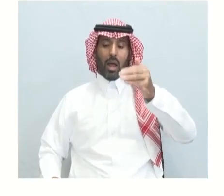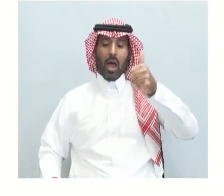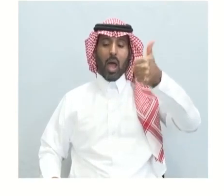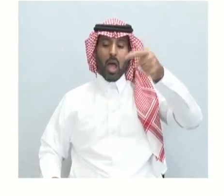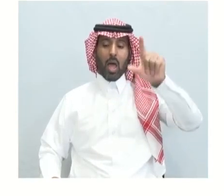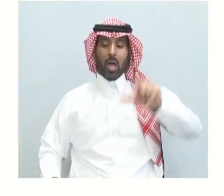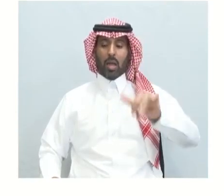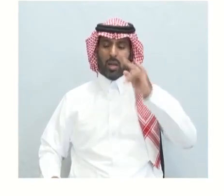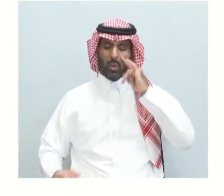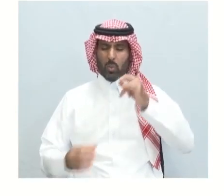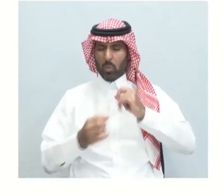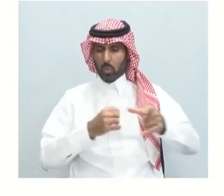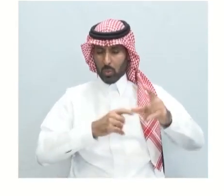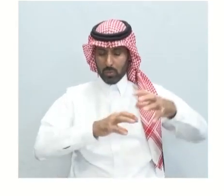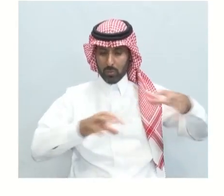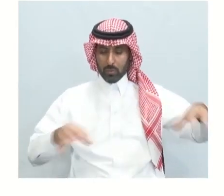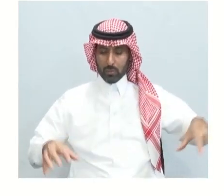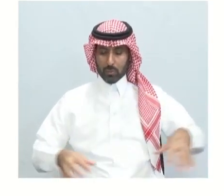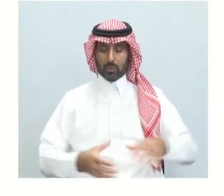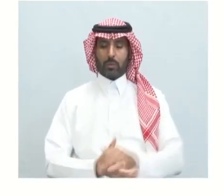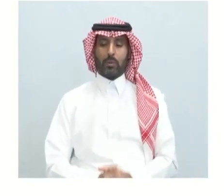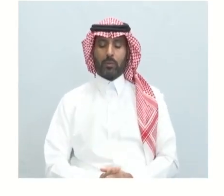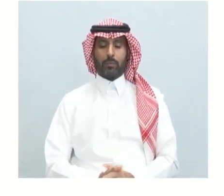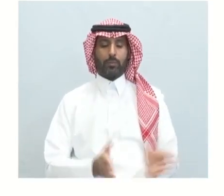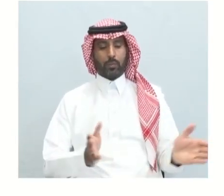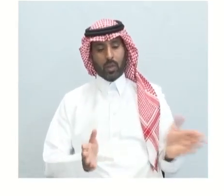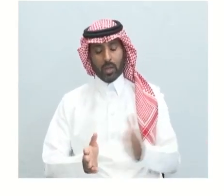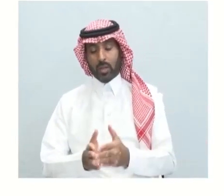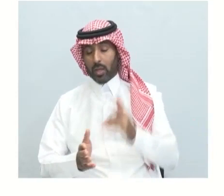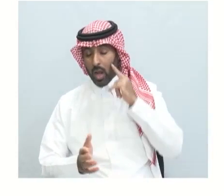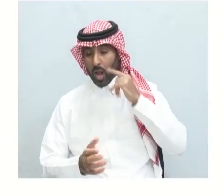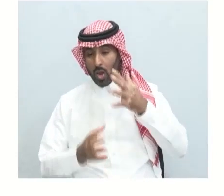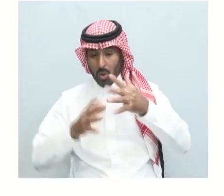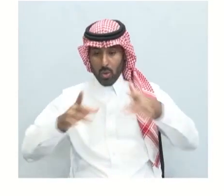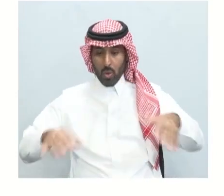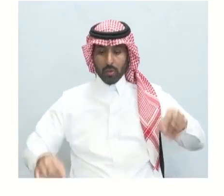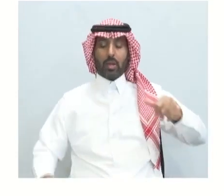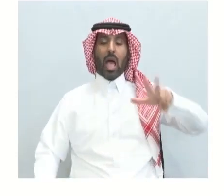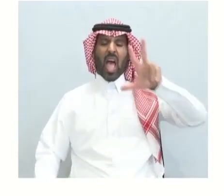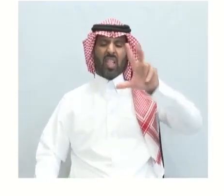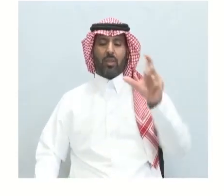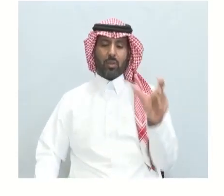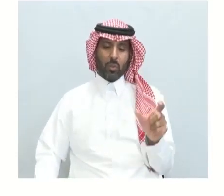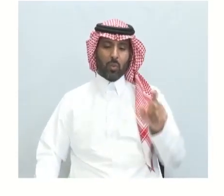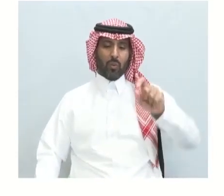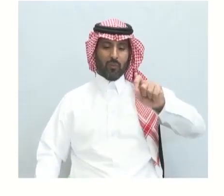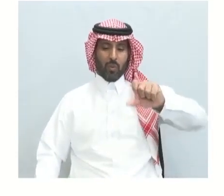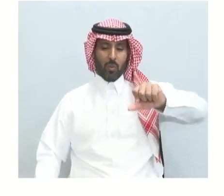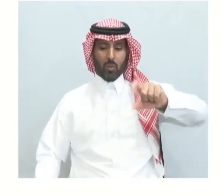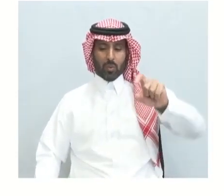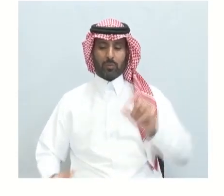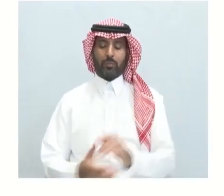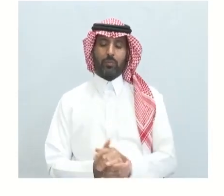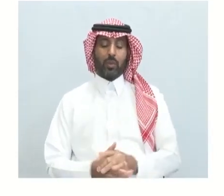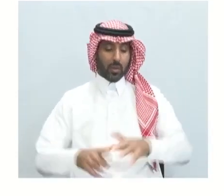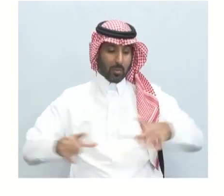م مربع يليه النفو بمساحه تبلغ حوالي 65000 م مربع